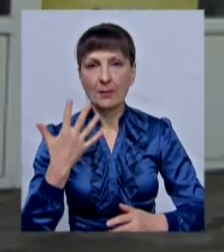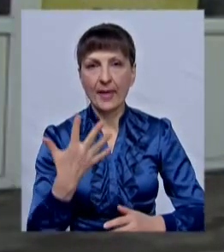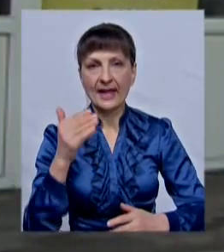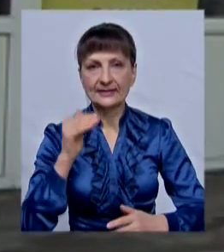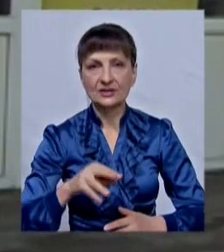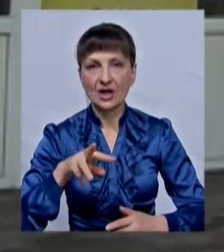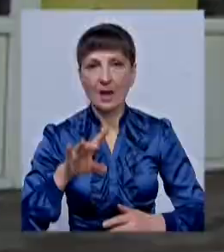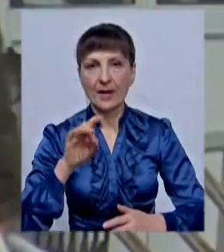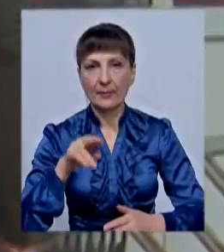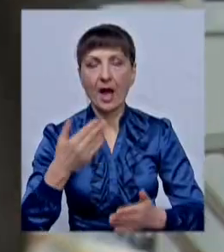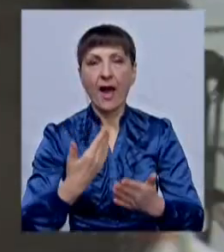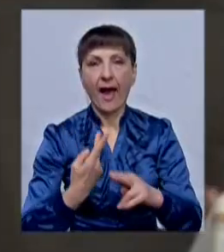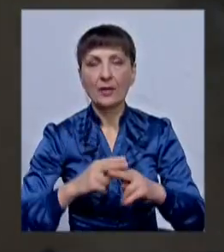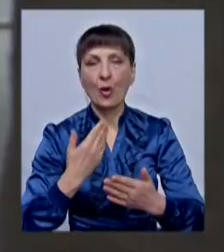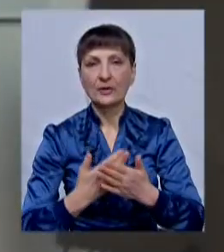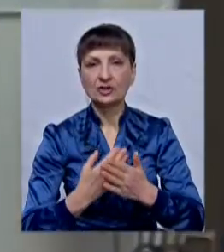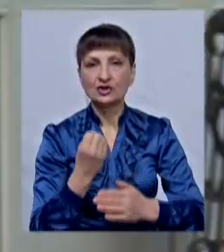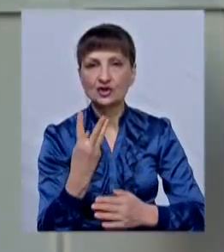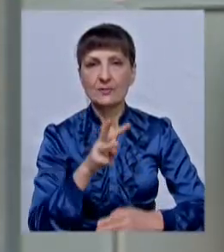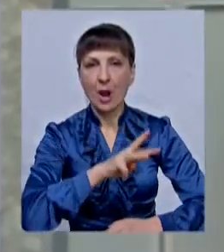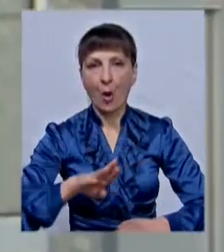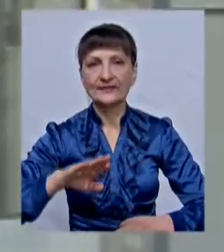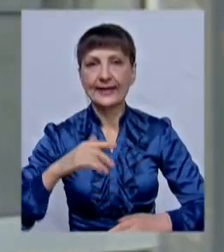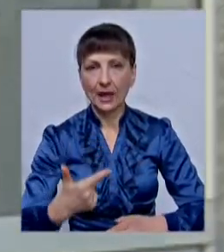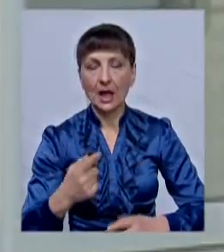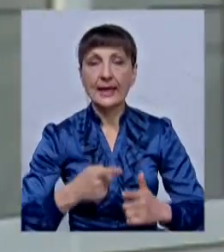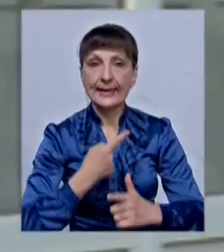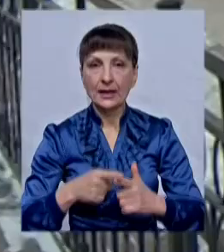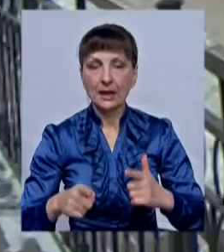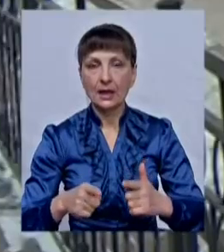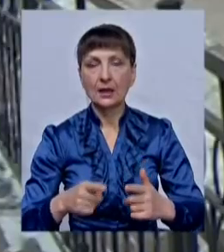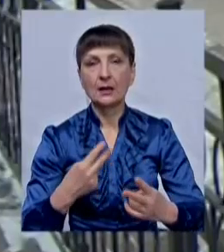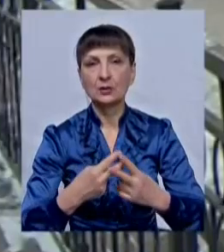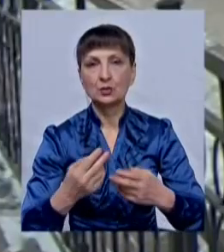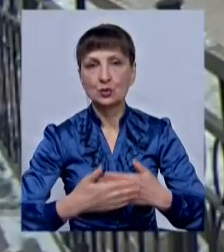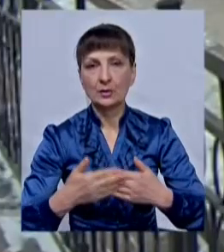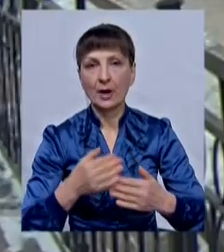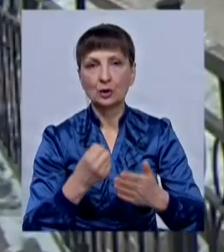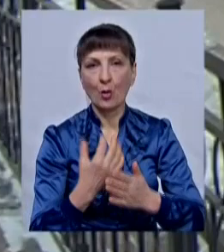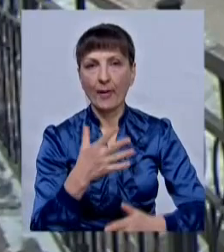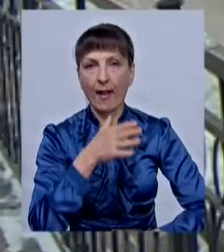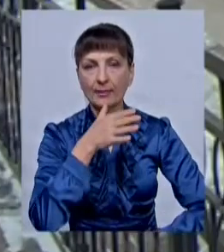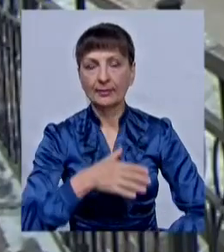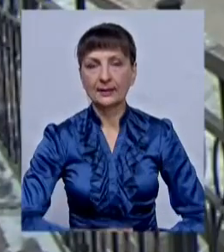5000 МРП, а это почти 14 миллионов тенге, либо ограничение свободы сроком до 5 лет.